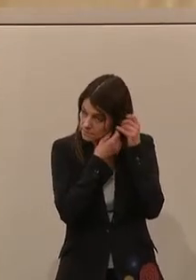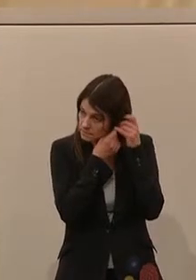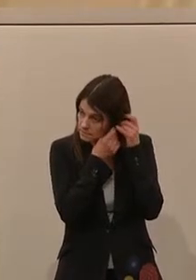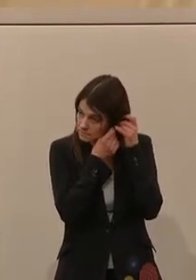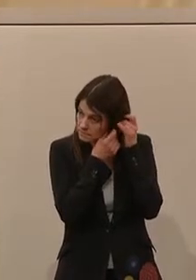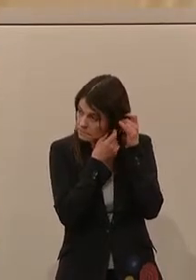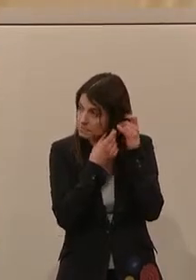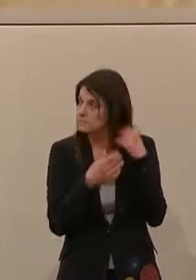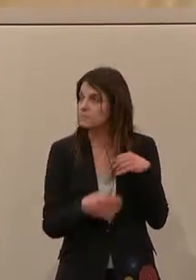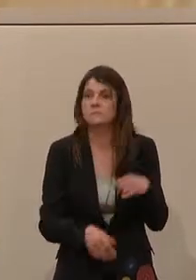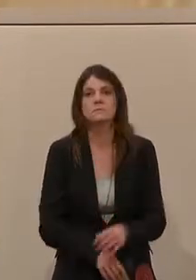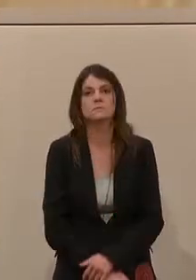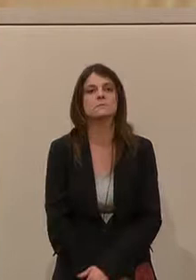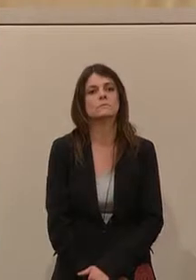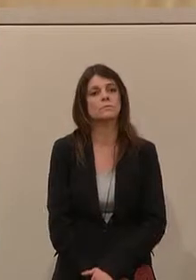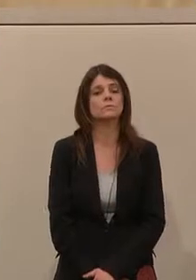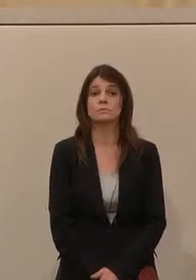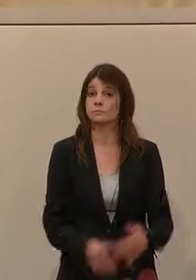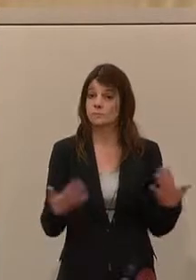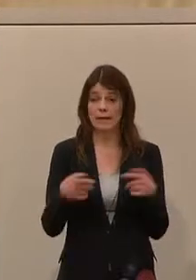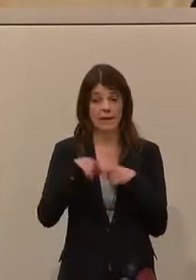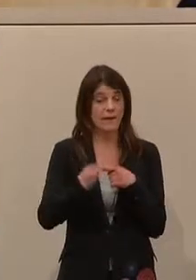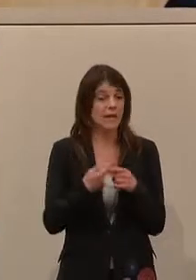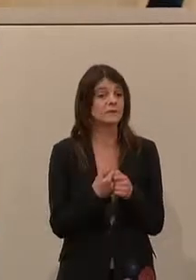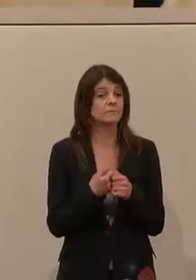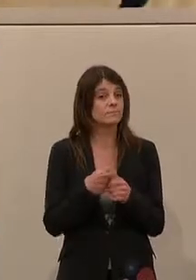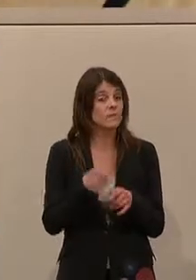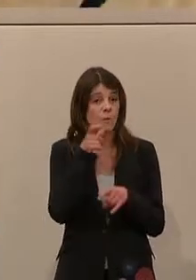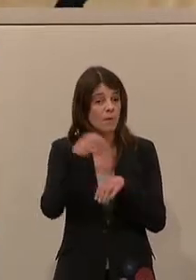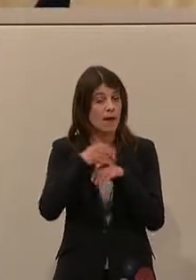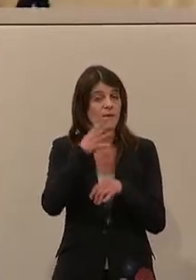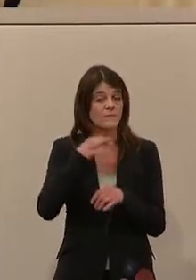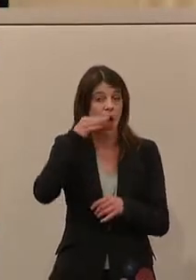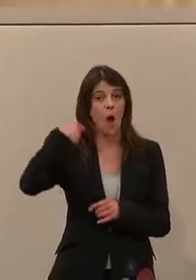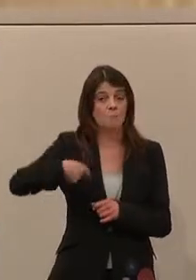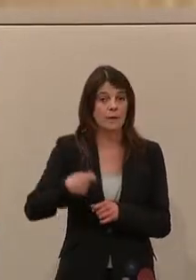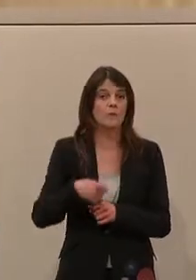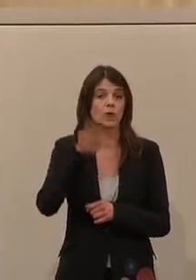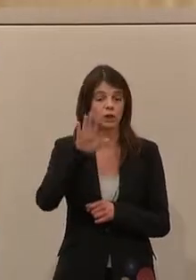Die Regierung habe durchgesetzt, dass es im Kulturbereich nicht zu Einsparungen kommt, so Martin